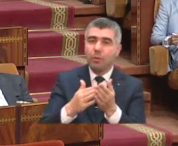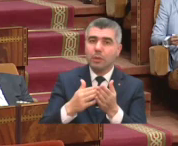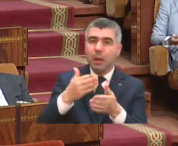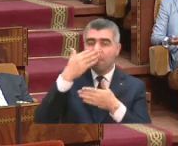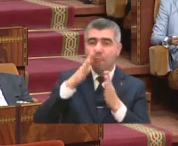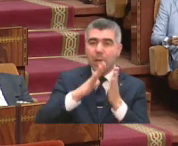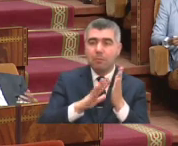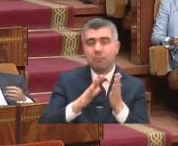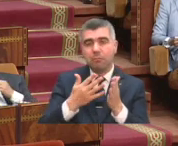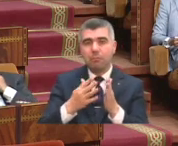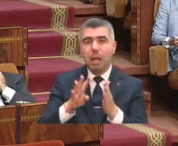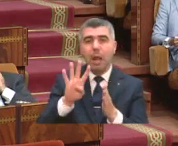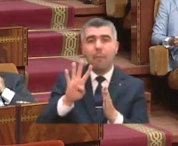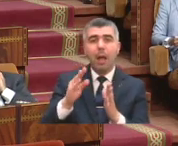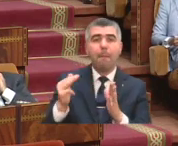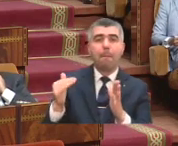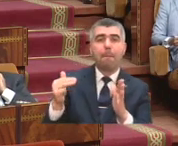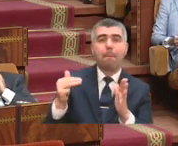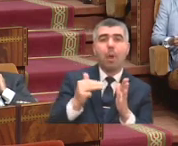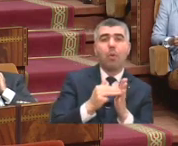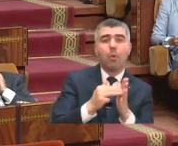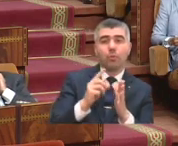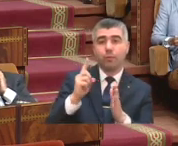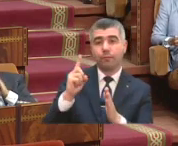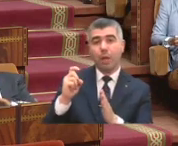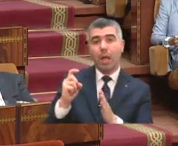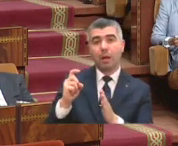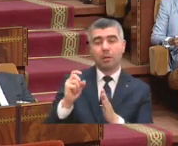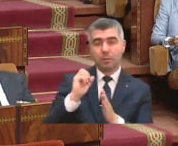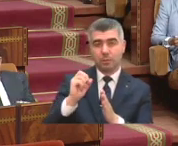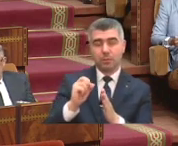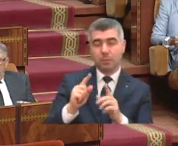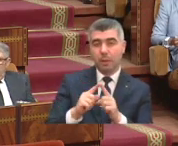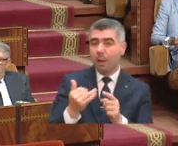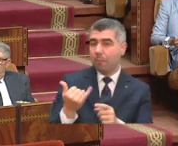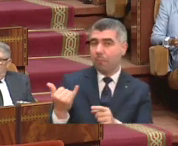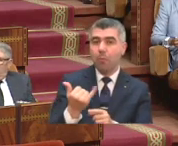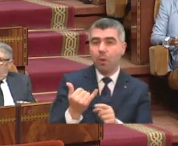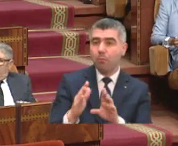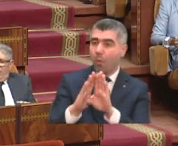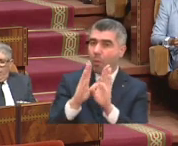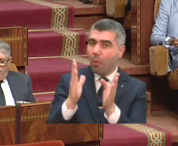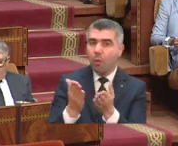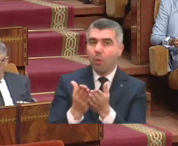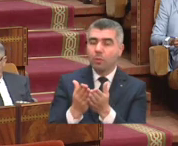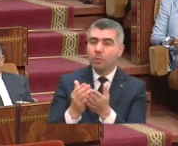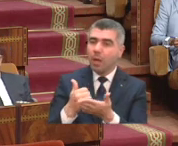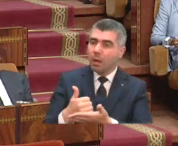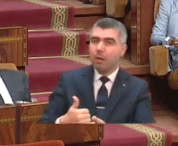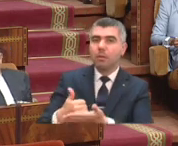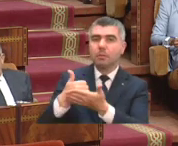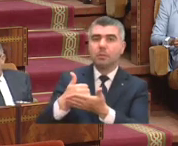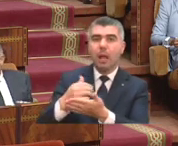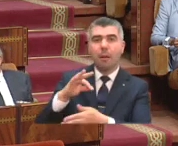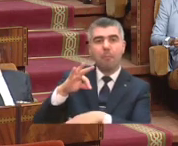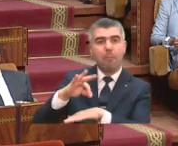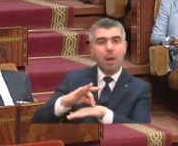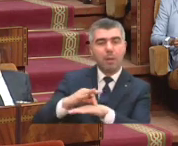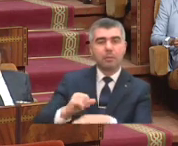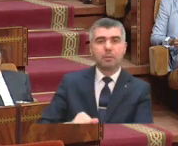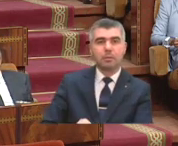تقريبا 40,000 درهم شهريا، وهنا خص قرارات من اجل تكفل شامل سيد الوزير بالمرضى. كما قلتوا التغطيه الصحيه